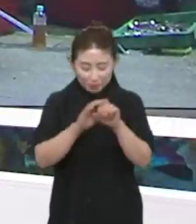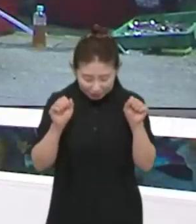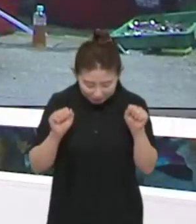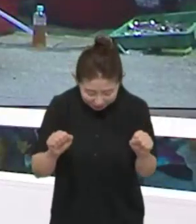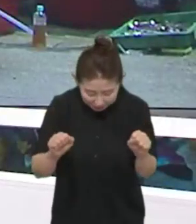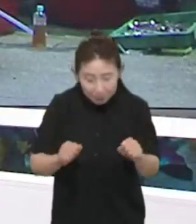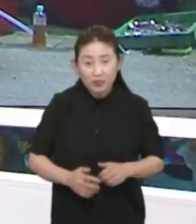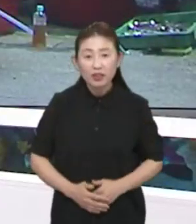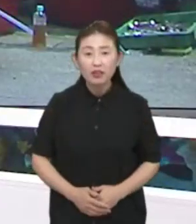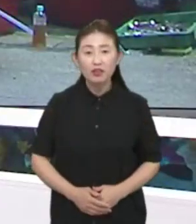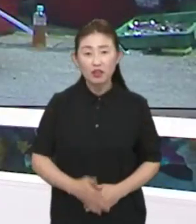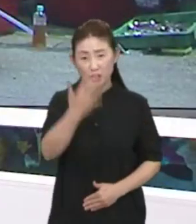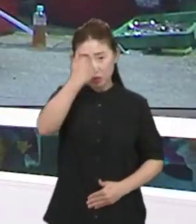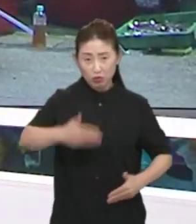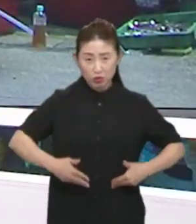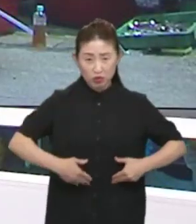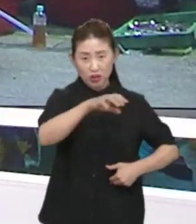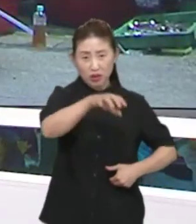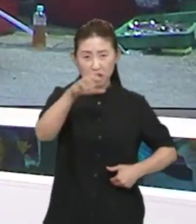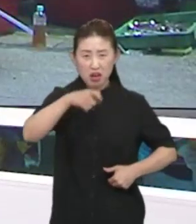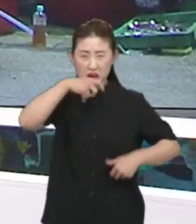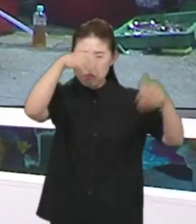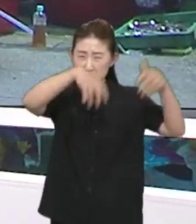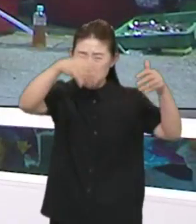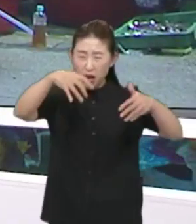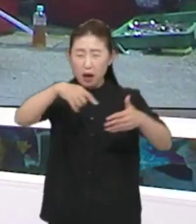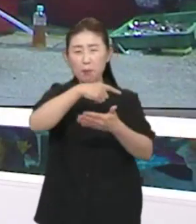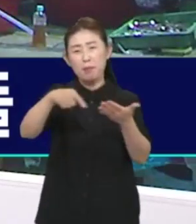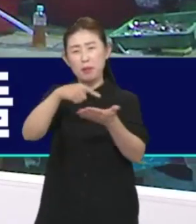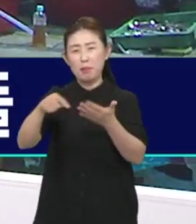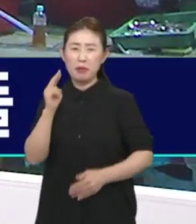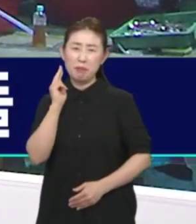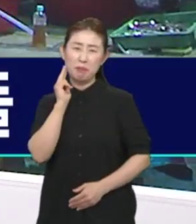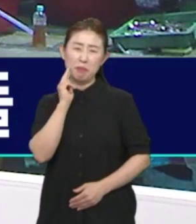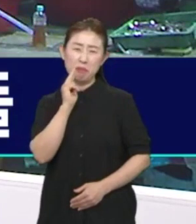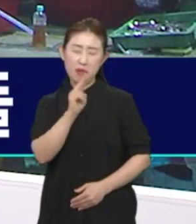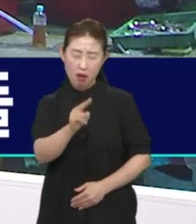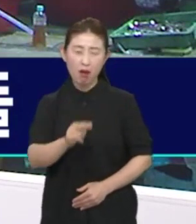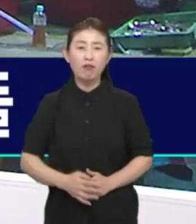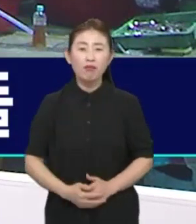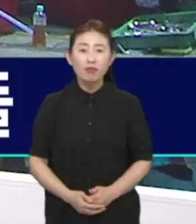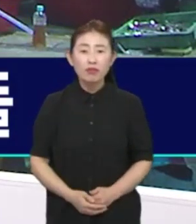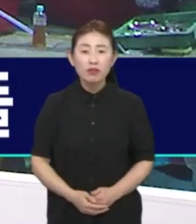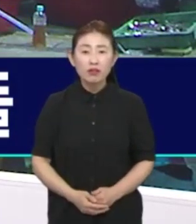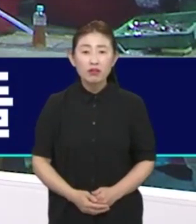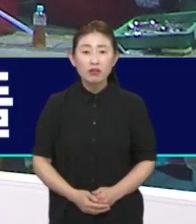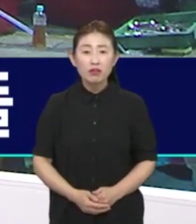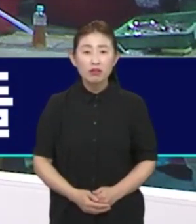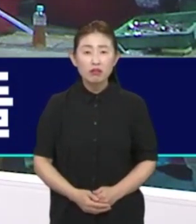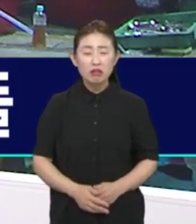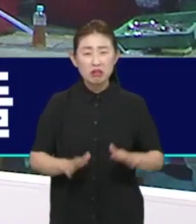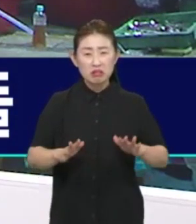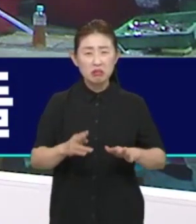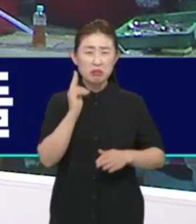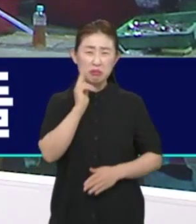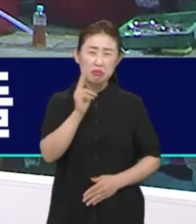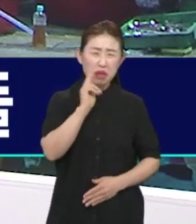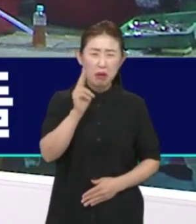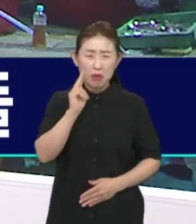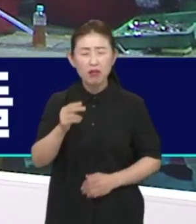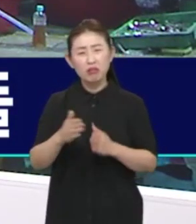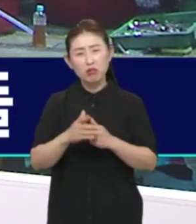여러분 안녕하십니까? 이번 역대급 폭우로 충남 지역 곳곳에는 수마가 핥히고 한 자국들이 고스란히 남아있는데요. 피해